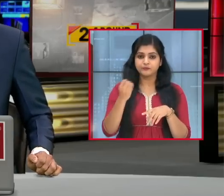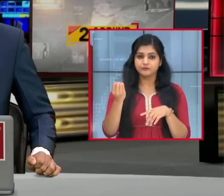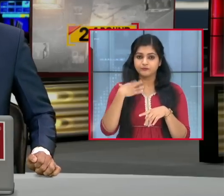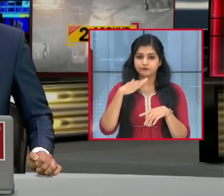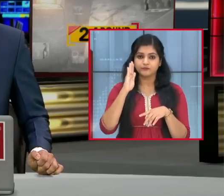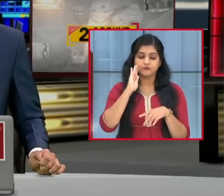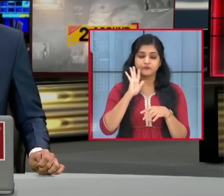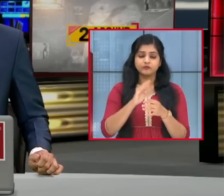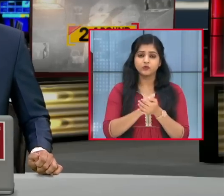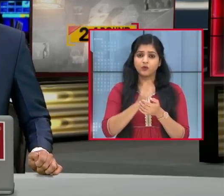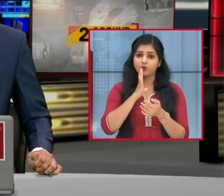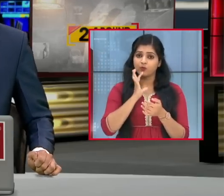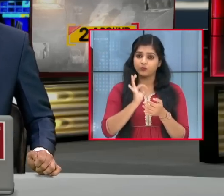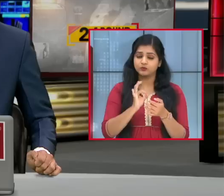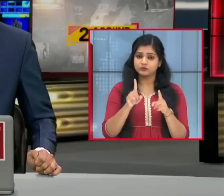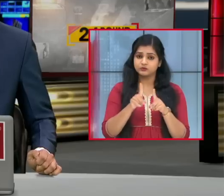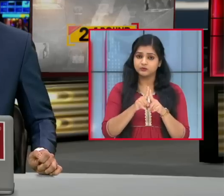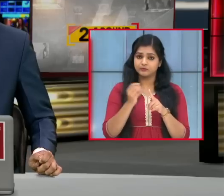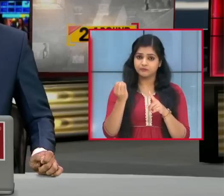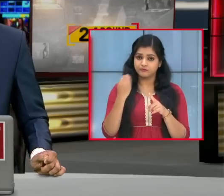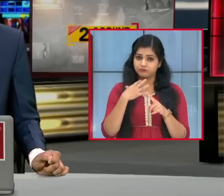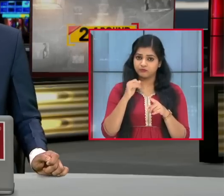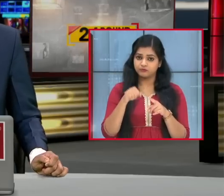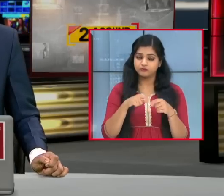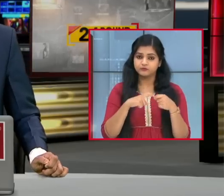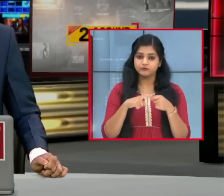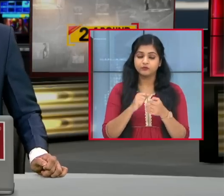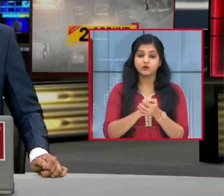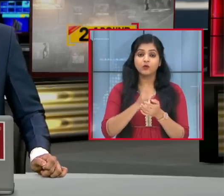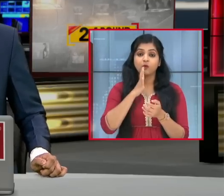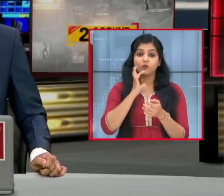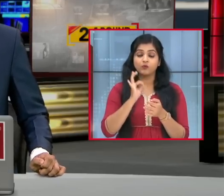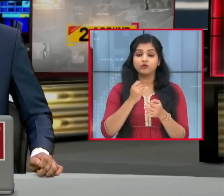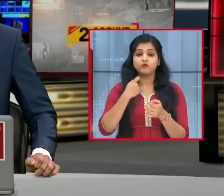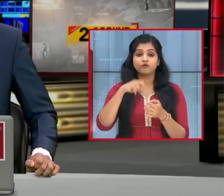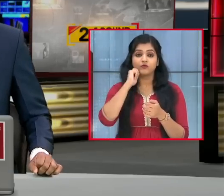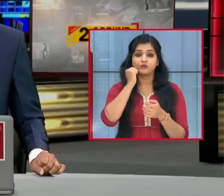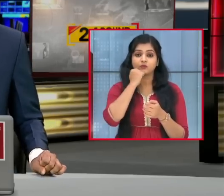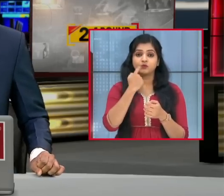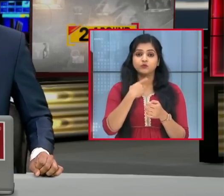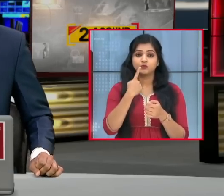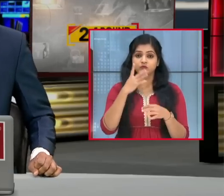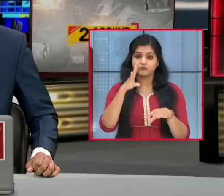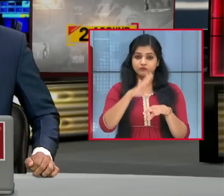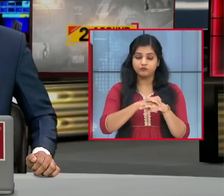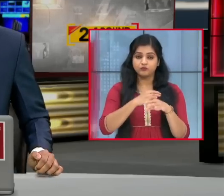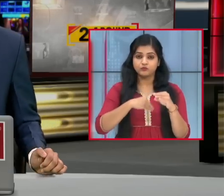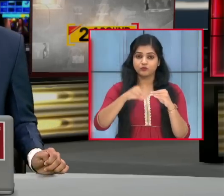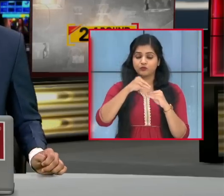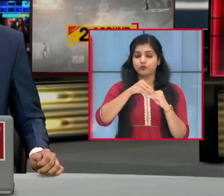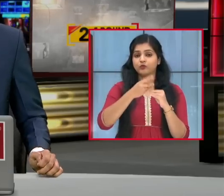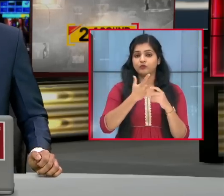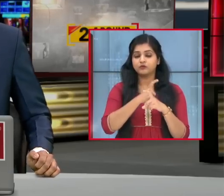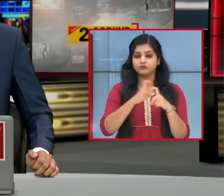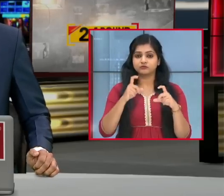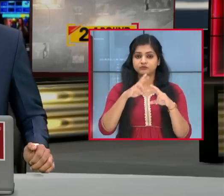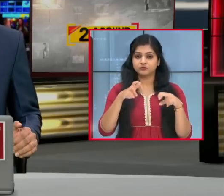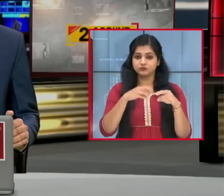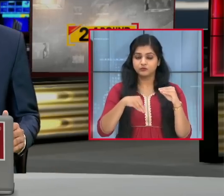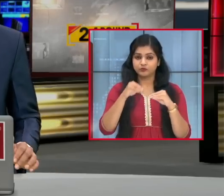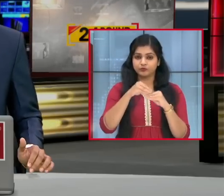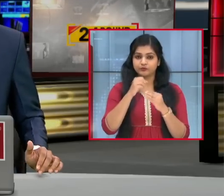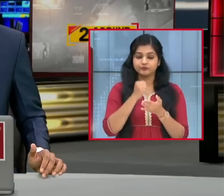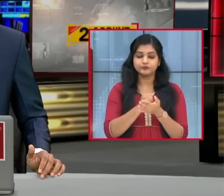എത്രമാത്രം വിശ്വസനീയമാണ് ഇത്തരം കാര്യങ്ങൾ? ഇനിയിപ്പോൾ യഥാർത്ഥ മാതാപിതാക്കളെ കണ്ടെത്തേണ്ടതുണ്ട്. എങ്കിൽ മാത്രമാണ് ആ ഒരു കാര്യം കൂടി